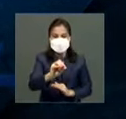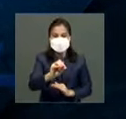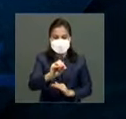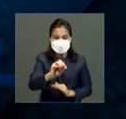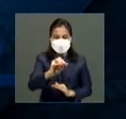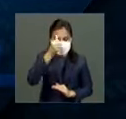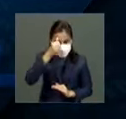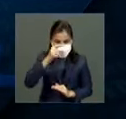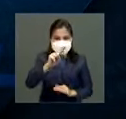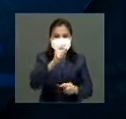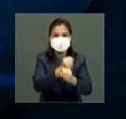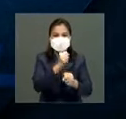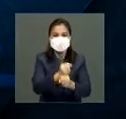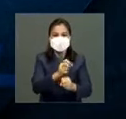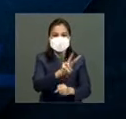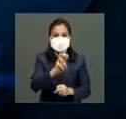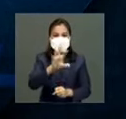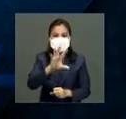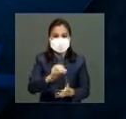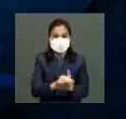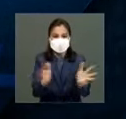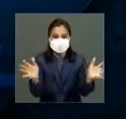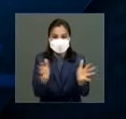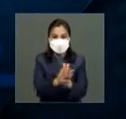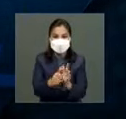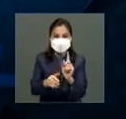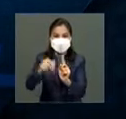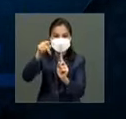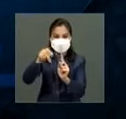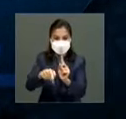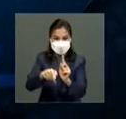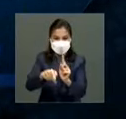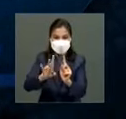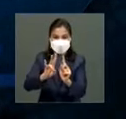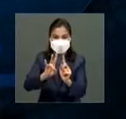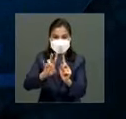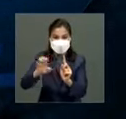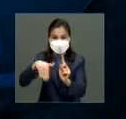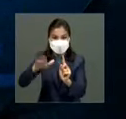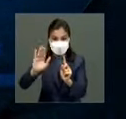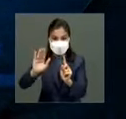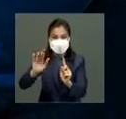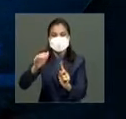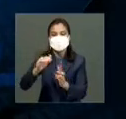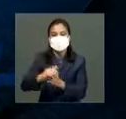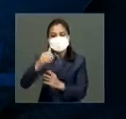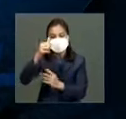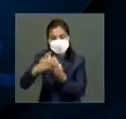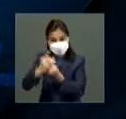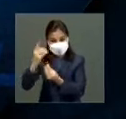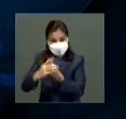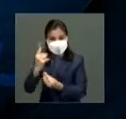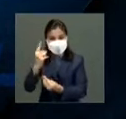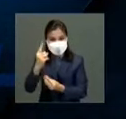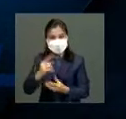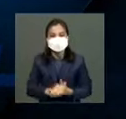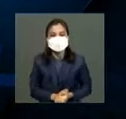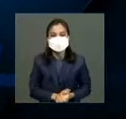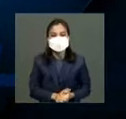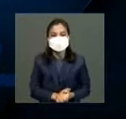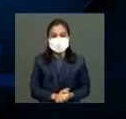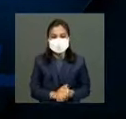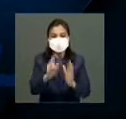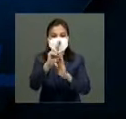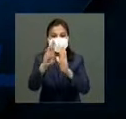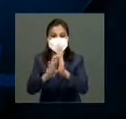ต่อวันรวมๆแล้วก็ประมาณสัก 1,700 กว่าต่อสัปดาห์นะครับแล้วก็ทางกรุงเทพมหานครยังจัดอีกระบ